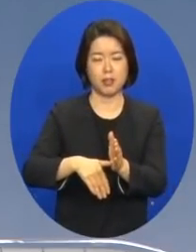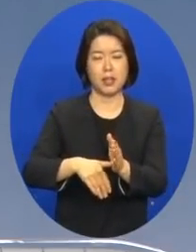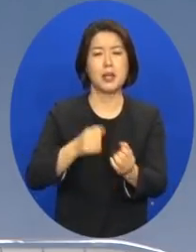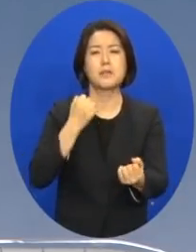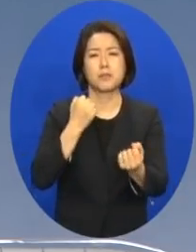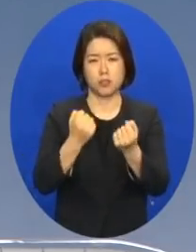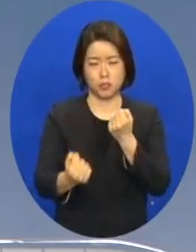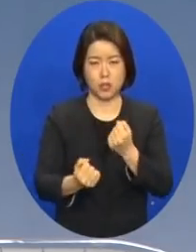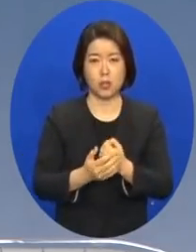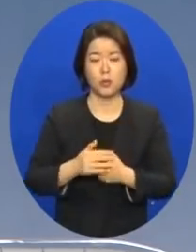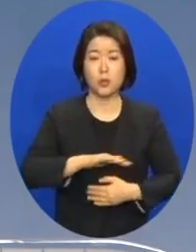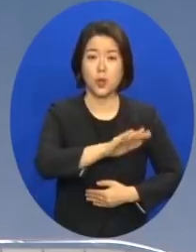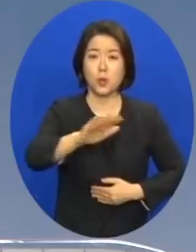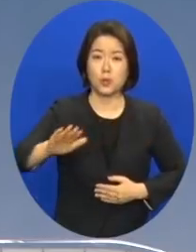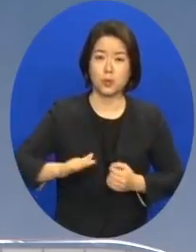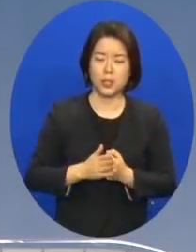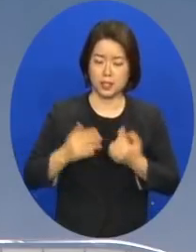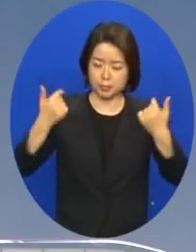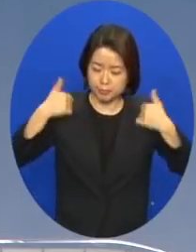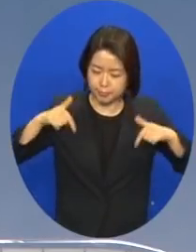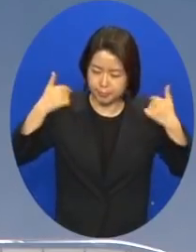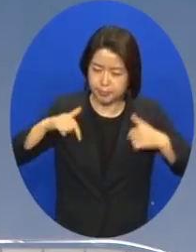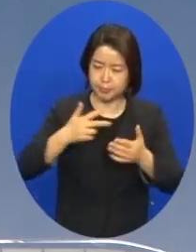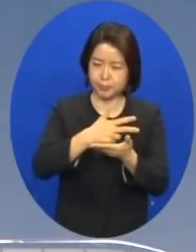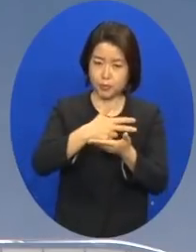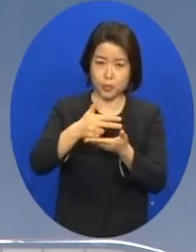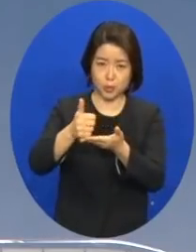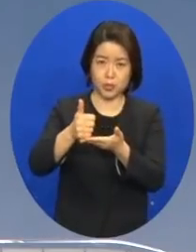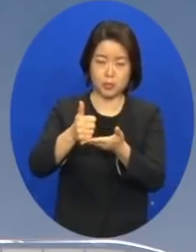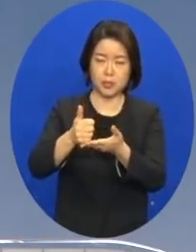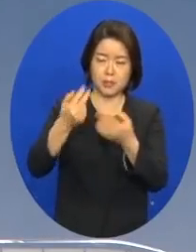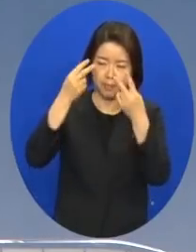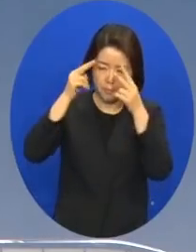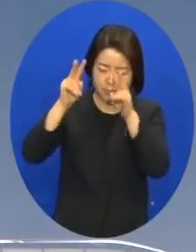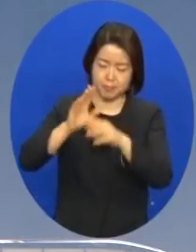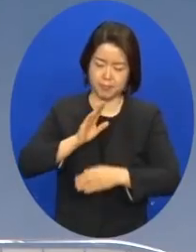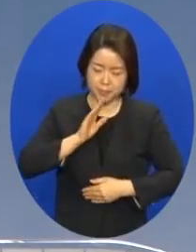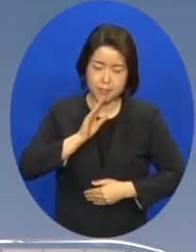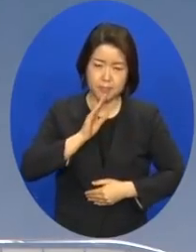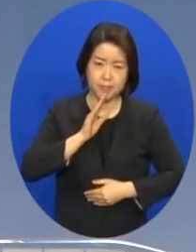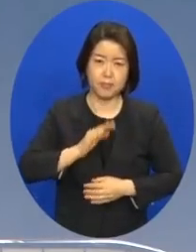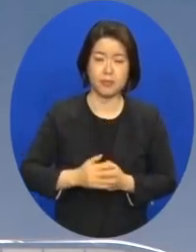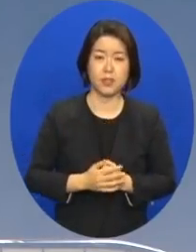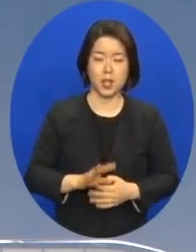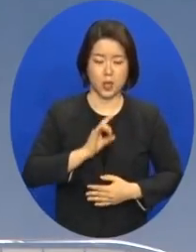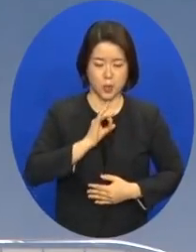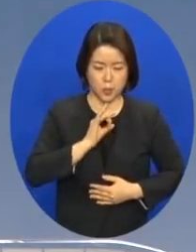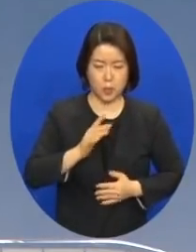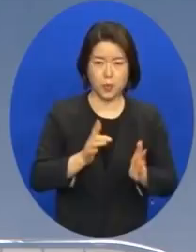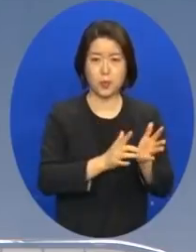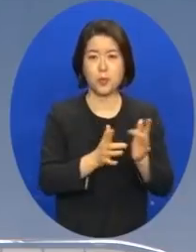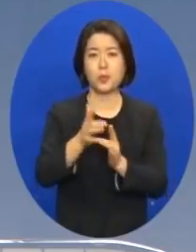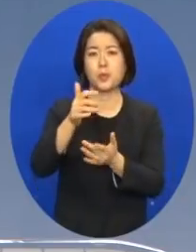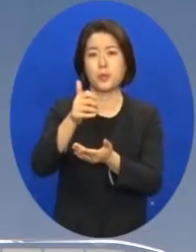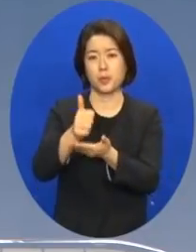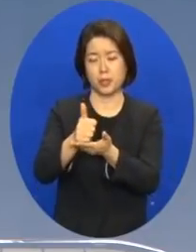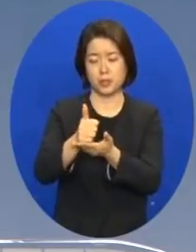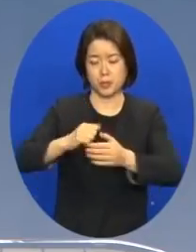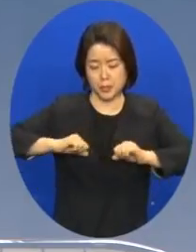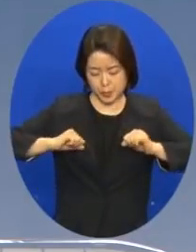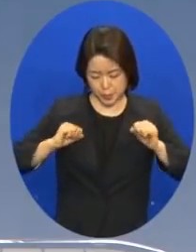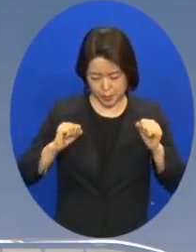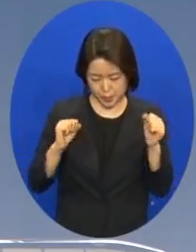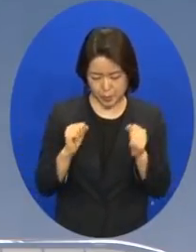때이더라도 우리가 항상 주 예수님을 정말 바라보고, 오직 예수님에게 순종의